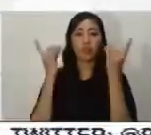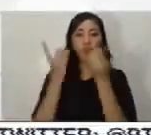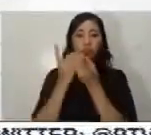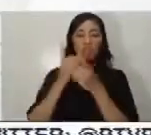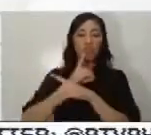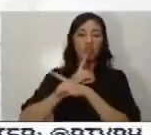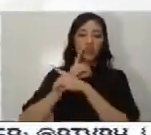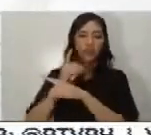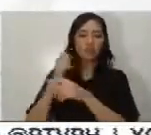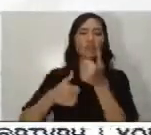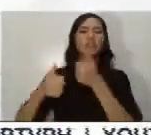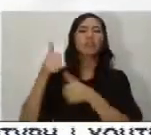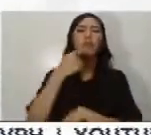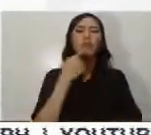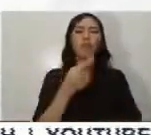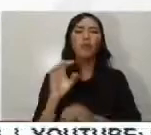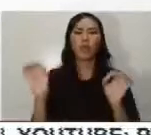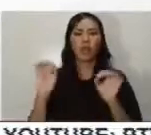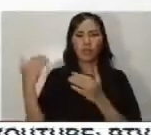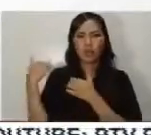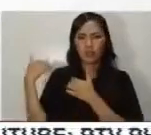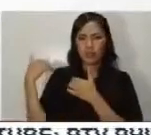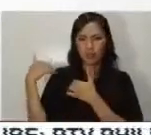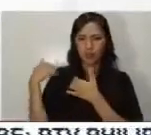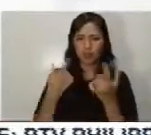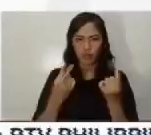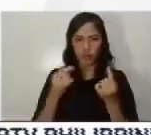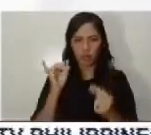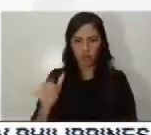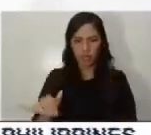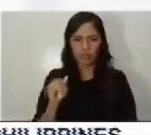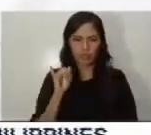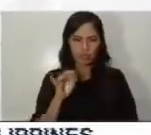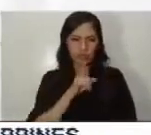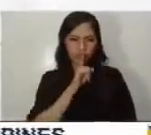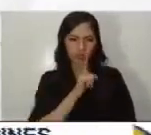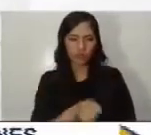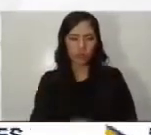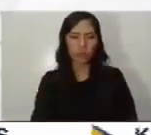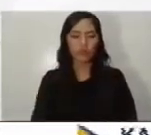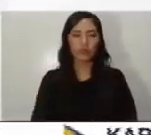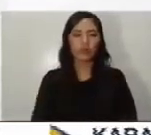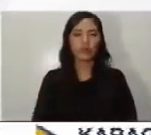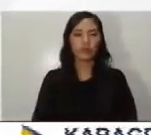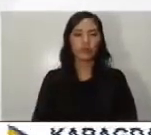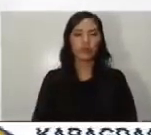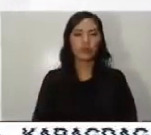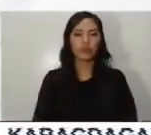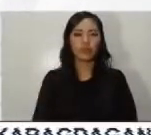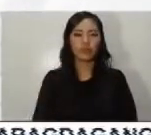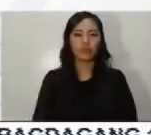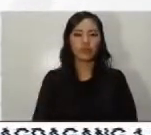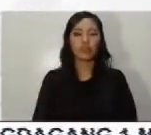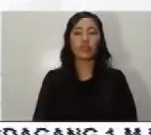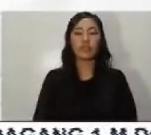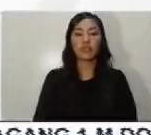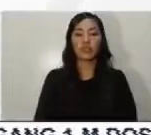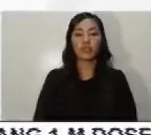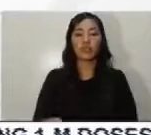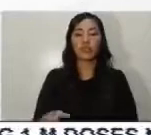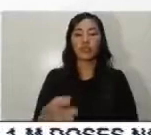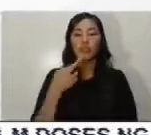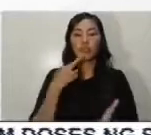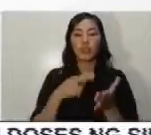report na inilabas ng Bangko Sentral ng Pilipinas o BSP. Sa datos ng BSP nitong Mayo, pumalo sa